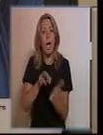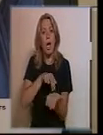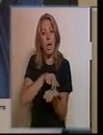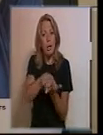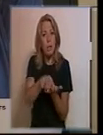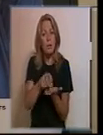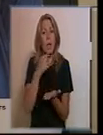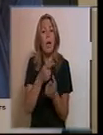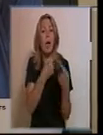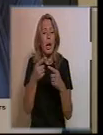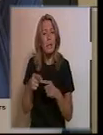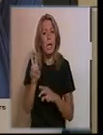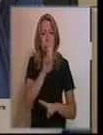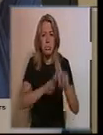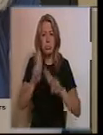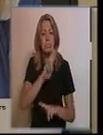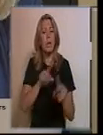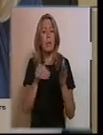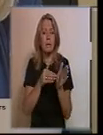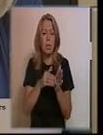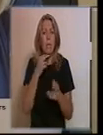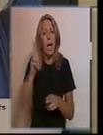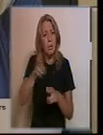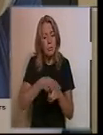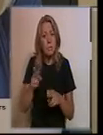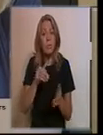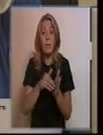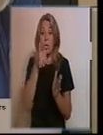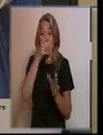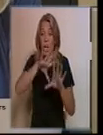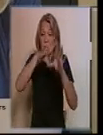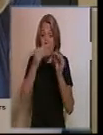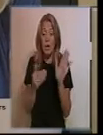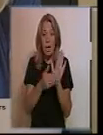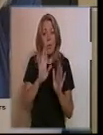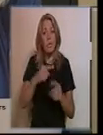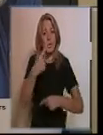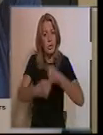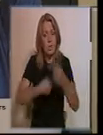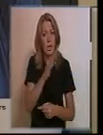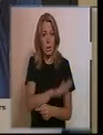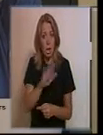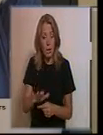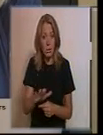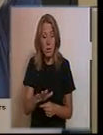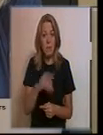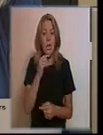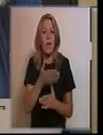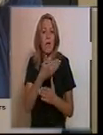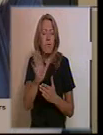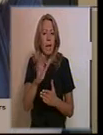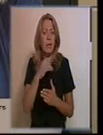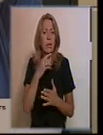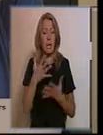na različite tretmane i lečenja i da urade sve ono što je potrebno da bi imali potomstvo. Takođe, vantelesna